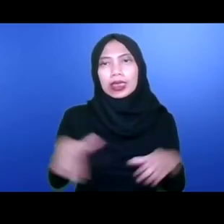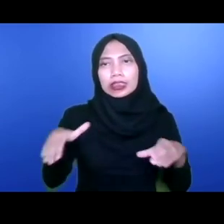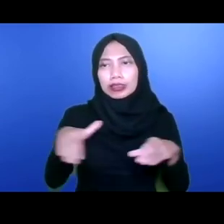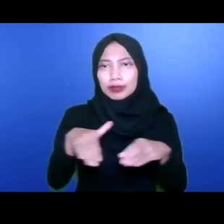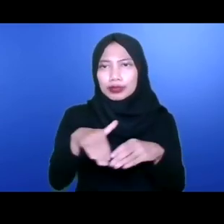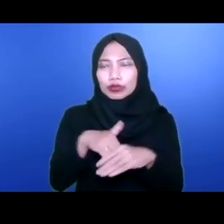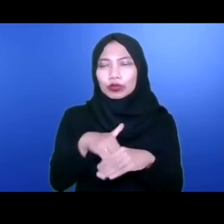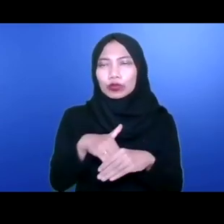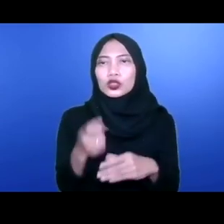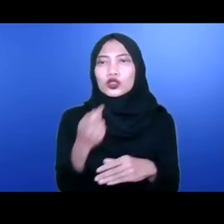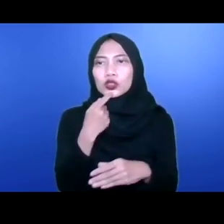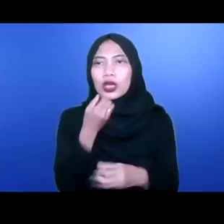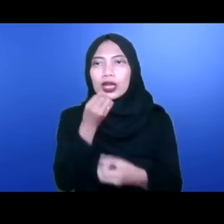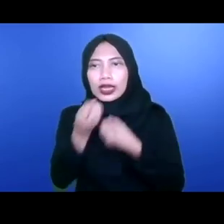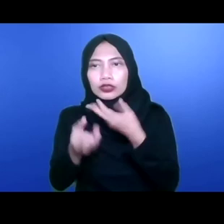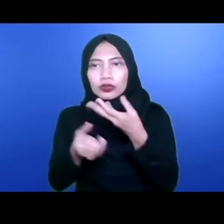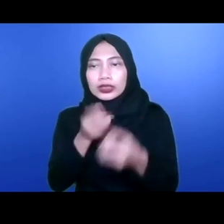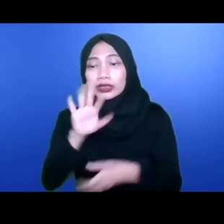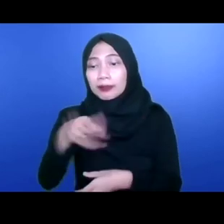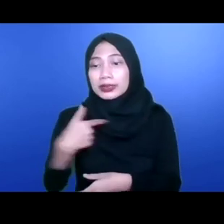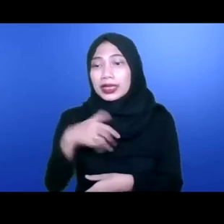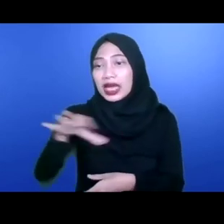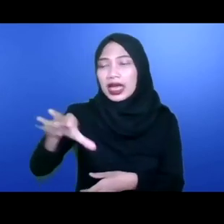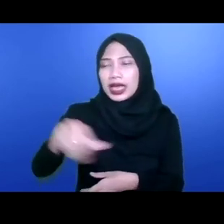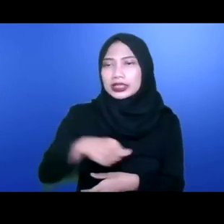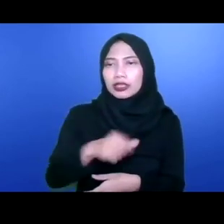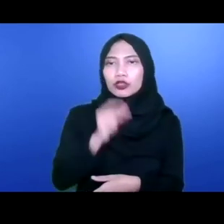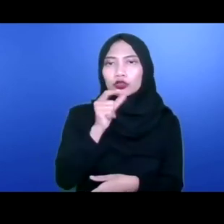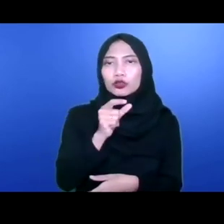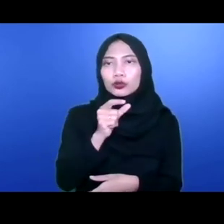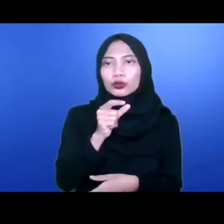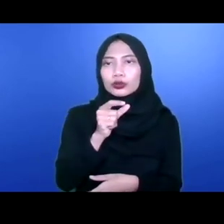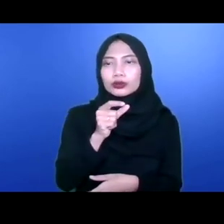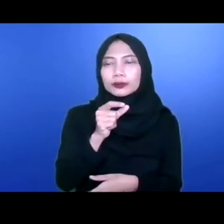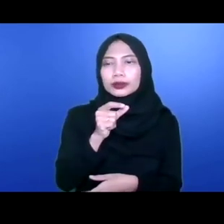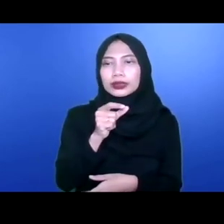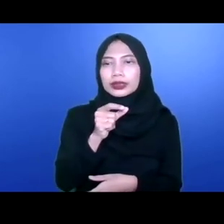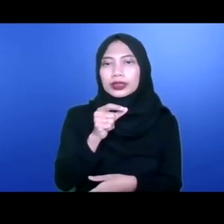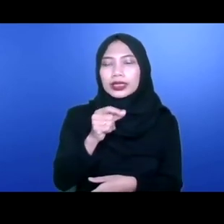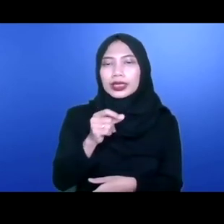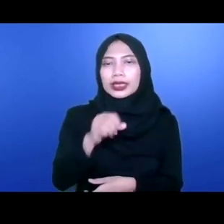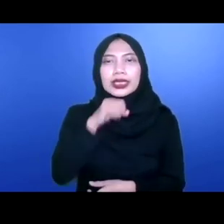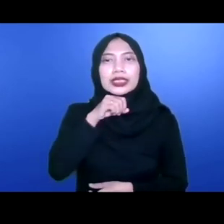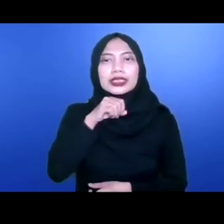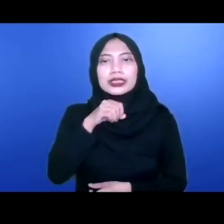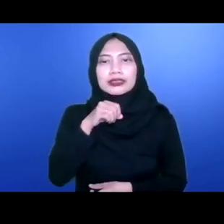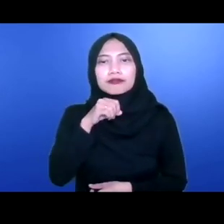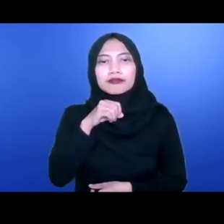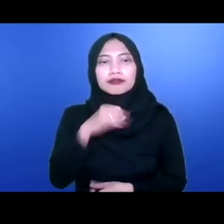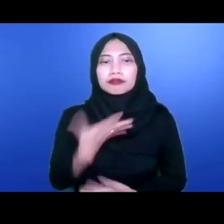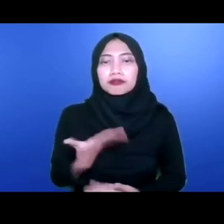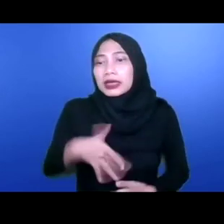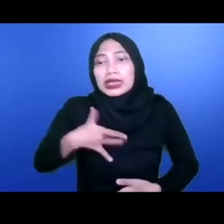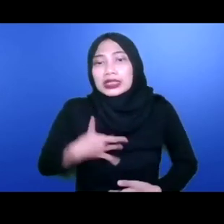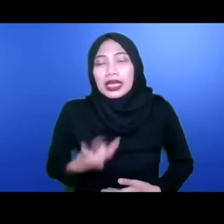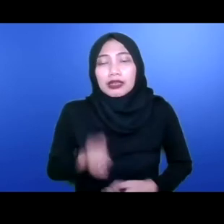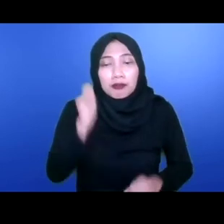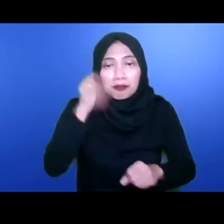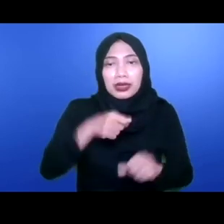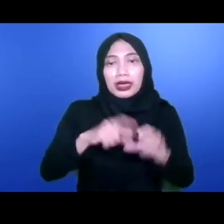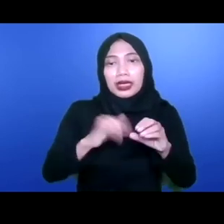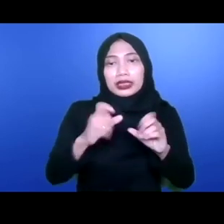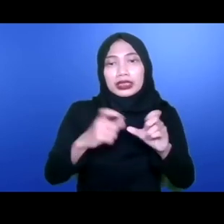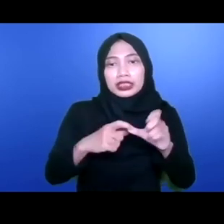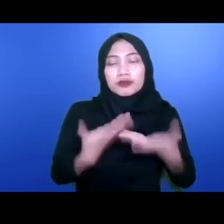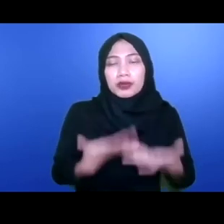lebih banyak kami ngajak testimoni leadernya. Mereka sendiri yang berbicara, bukan kita. Nah,